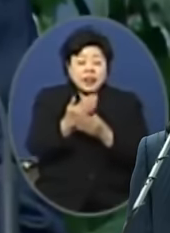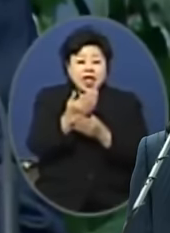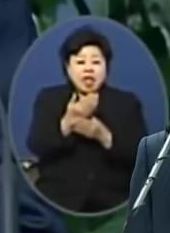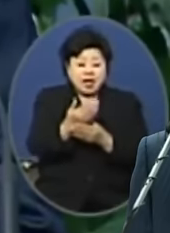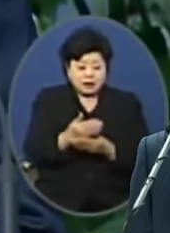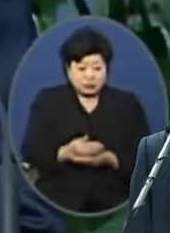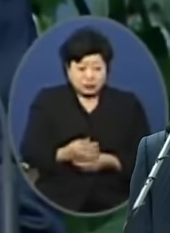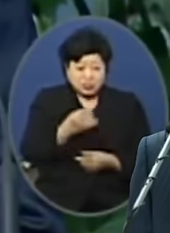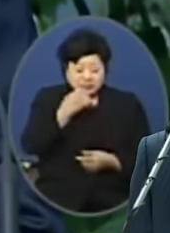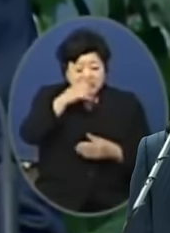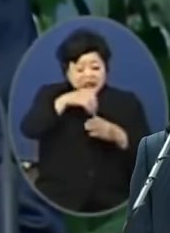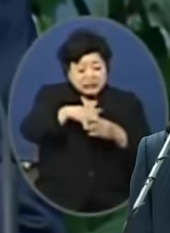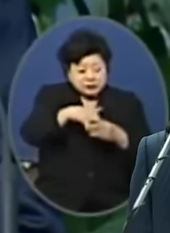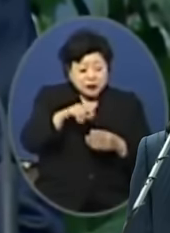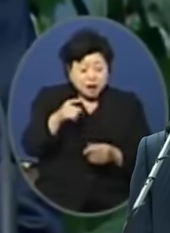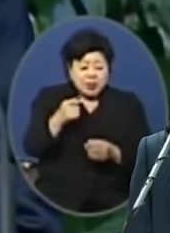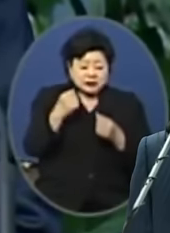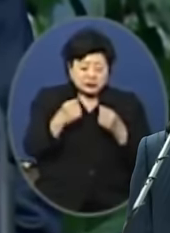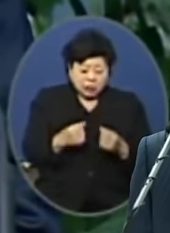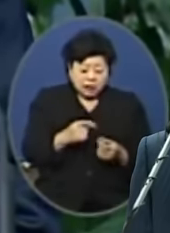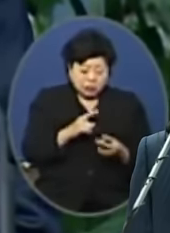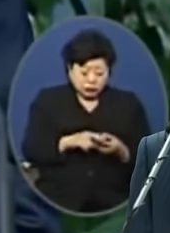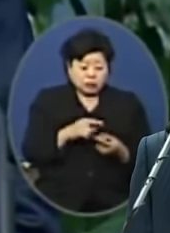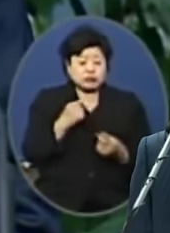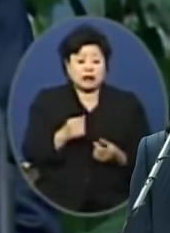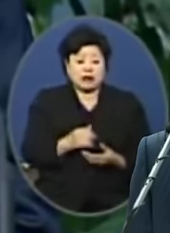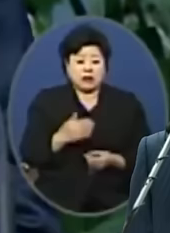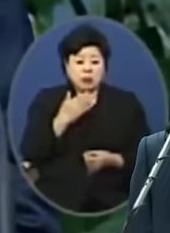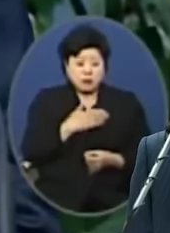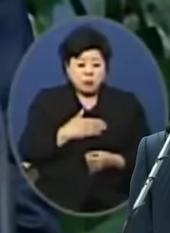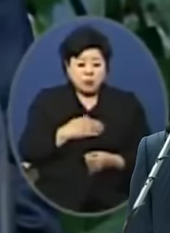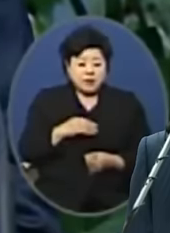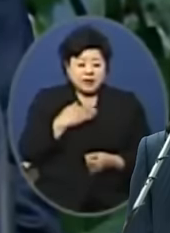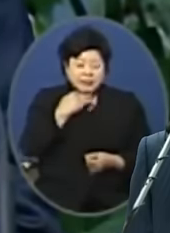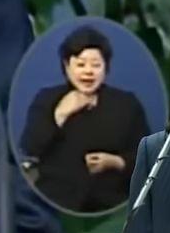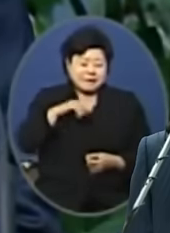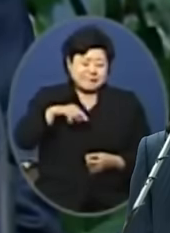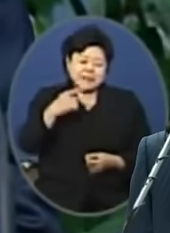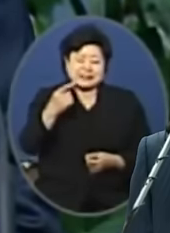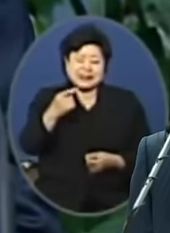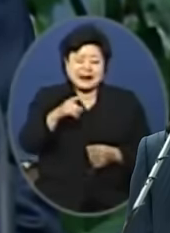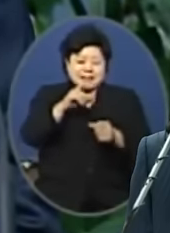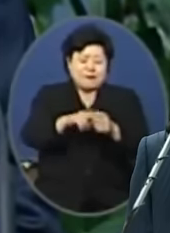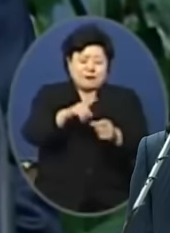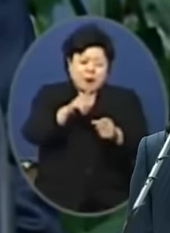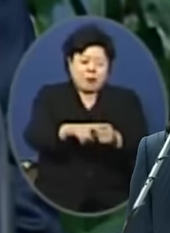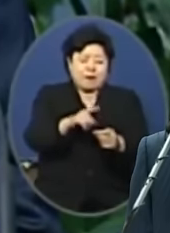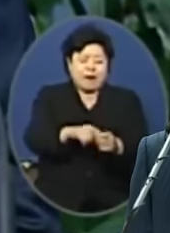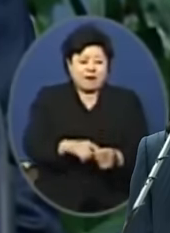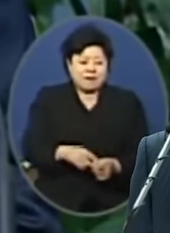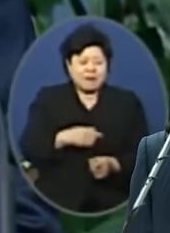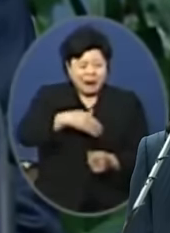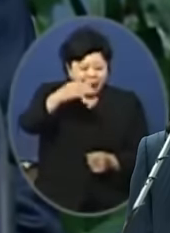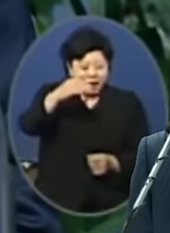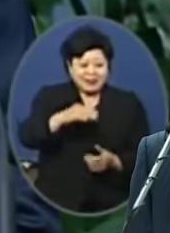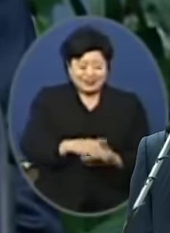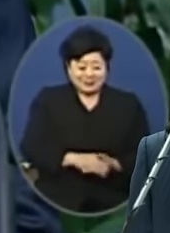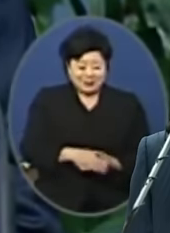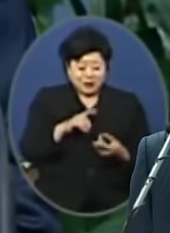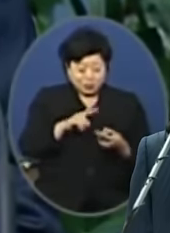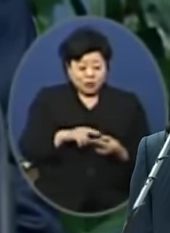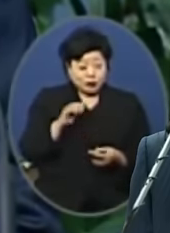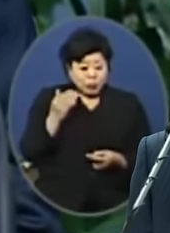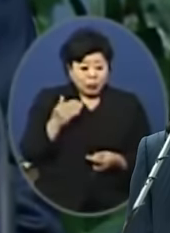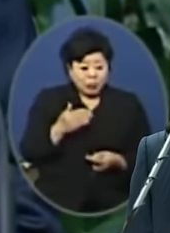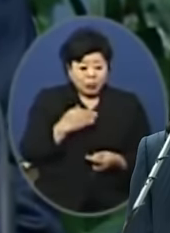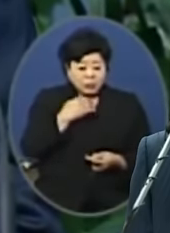그 씨앗이 심어져가지고서 온 전신기관이 100살 목표로 앞으로 해서 가, 전부